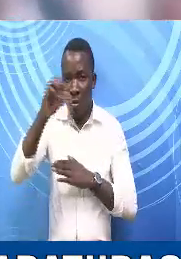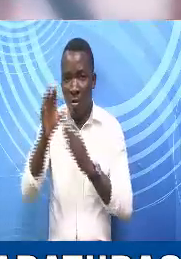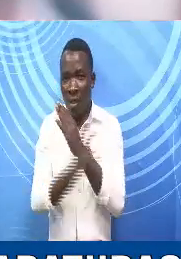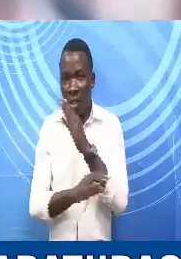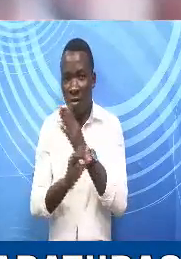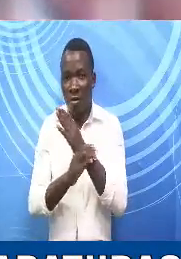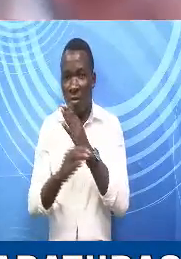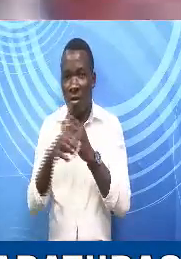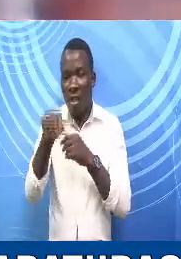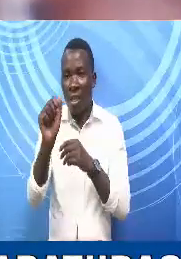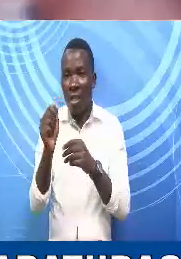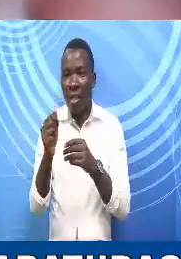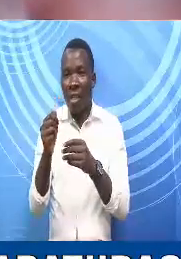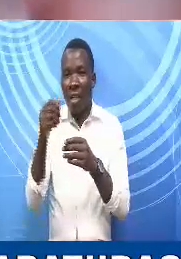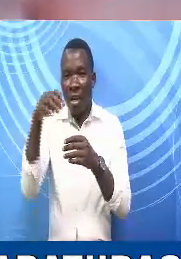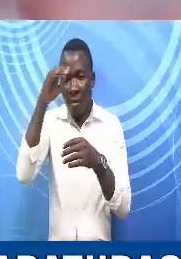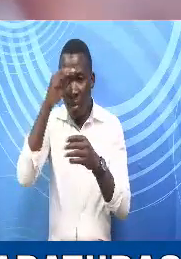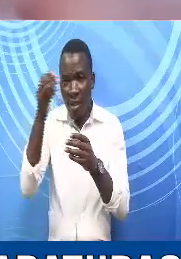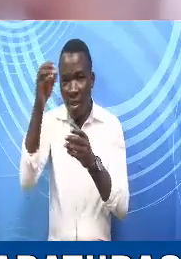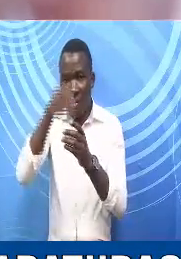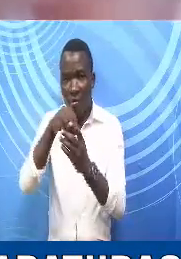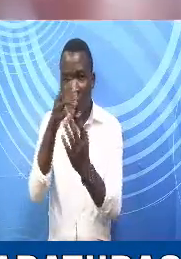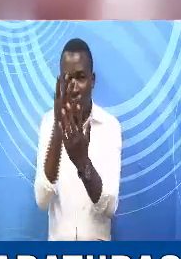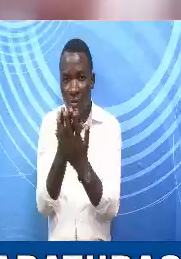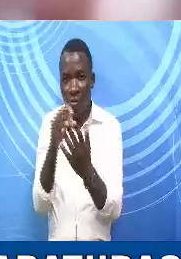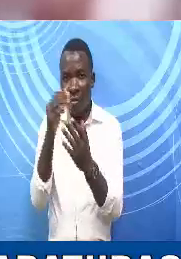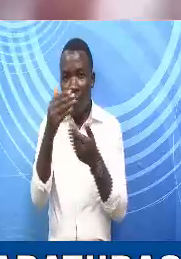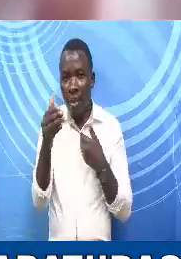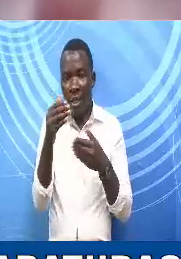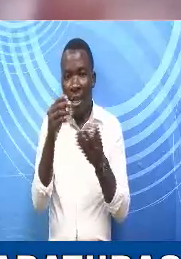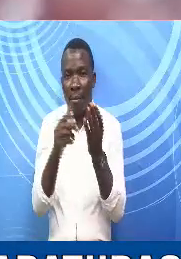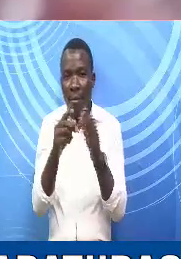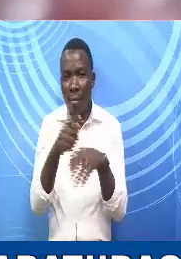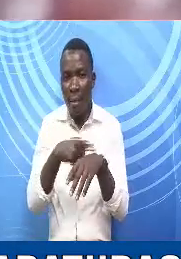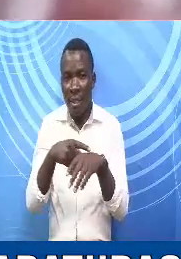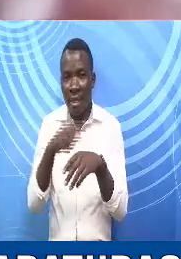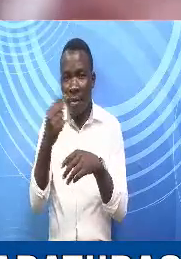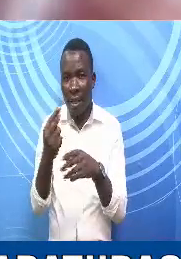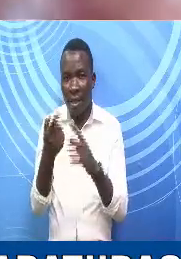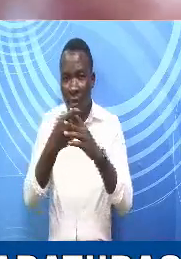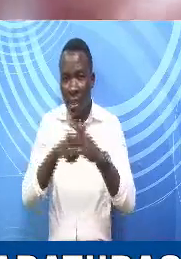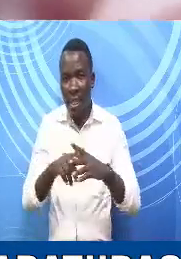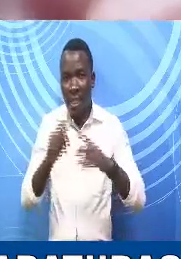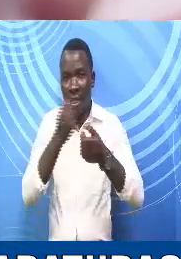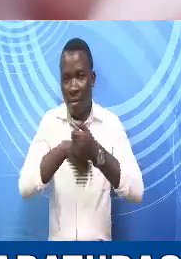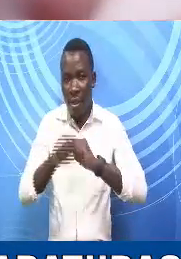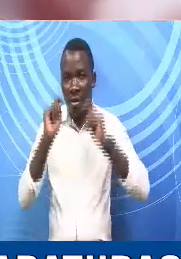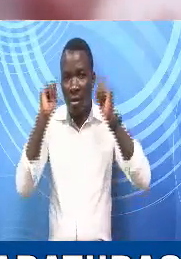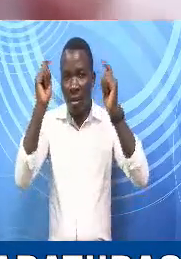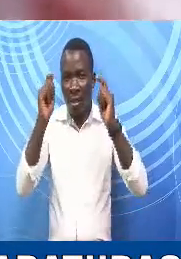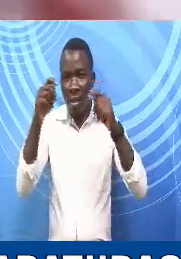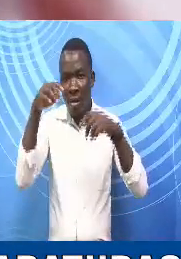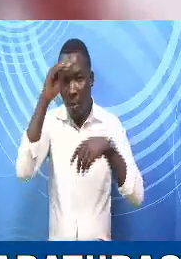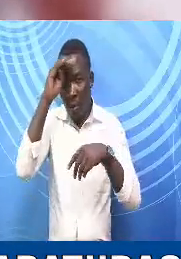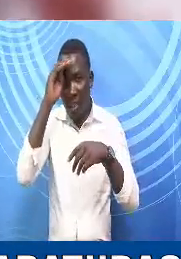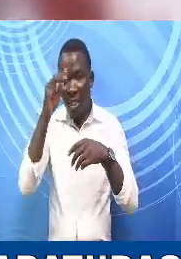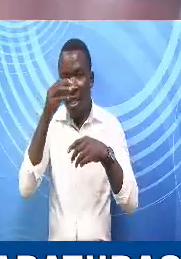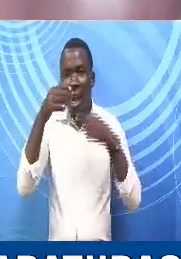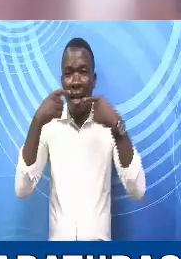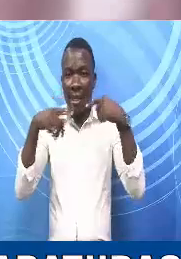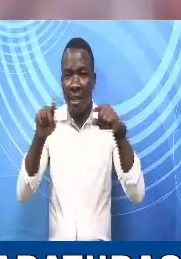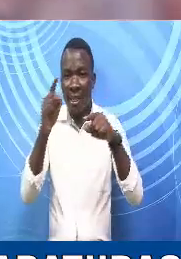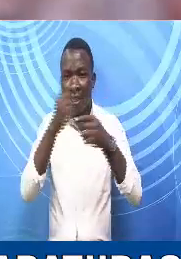uwo mushumba mbere y'amasaha make ngo atangire iyo myigaragambyo. Polisi yatangaje ko ibyo yaragiye gukora bitemewe kuko